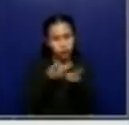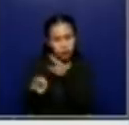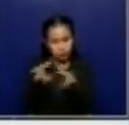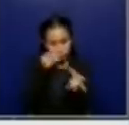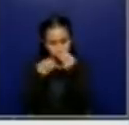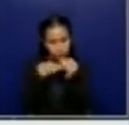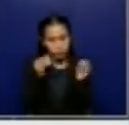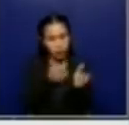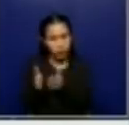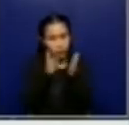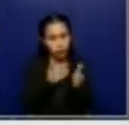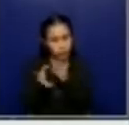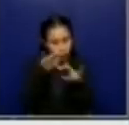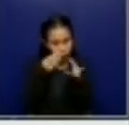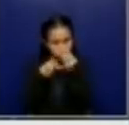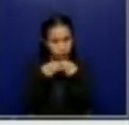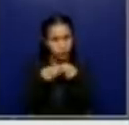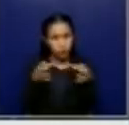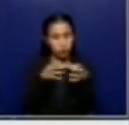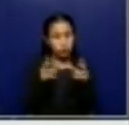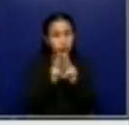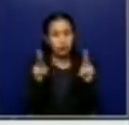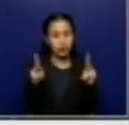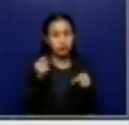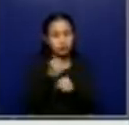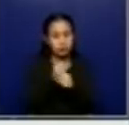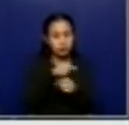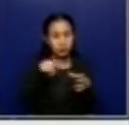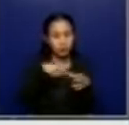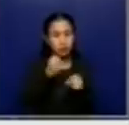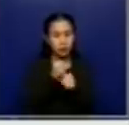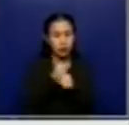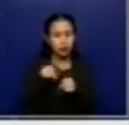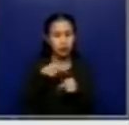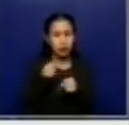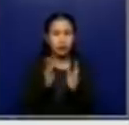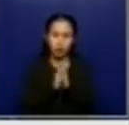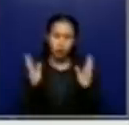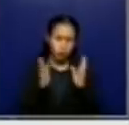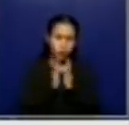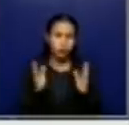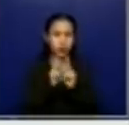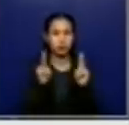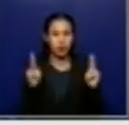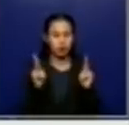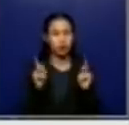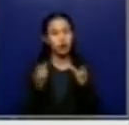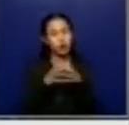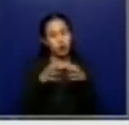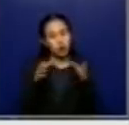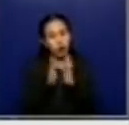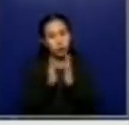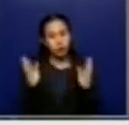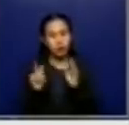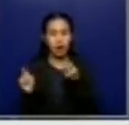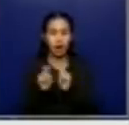ากระบวนการการศึกษาของคณะกรรมการชุดนี้แต่ขอบคุณกรรมการชุดนี้ขอบคุณอนุกรรมการตล